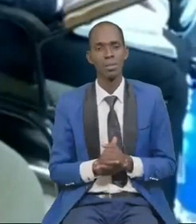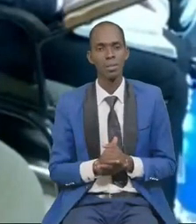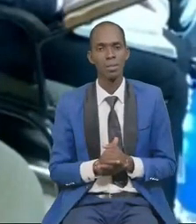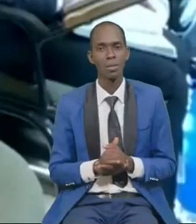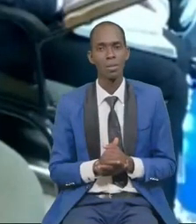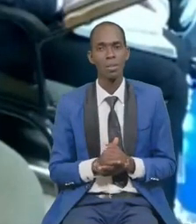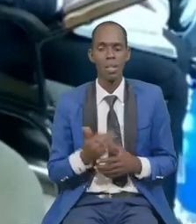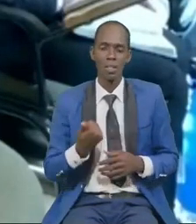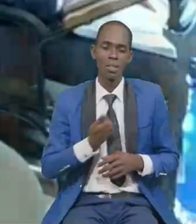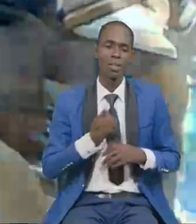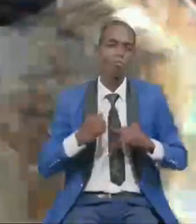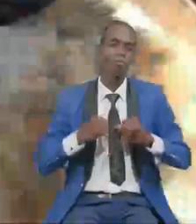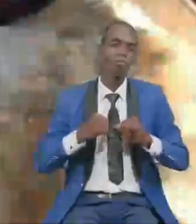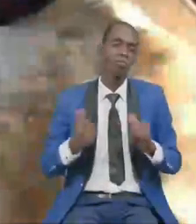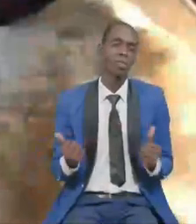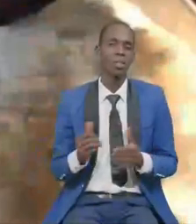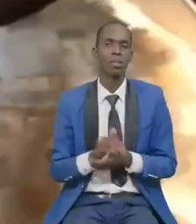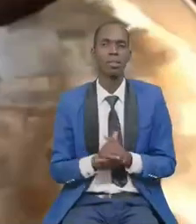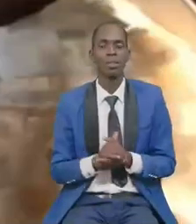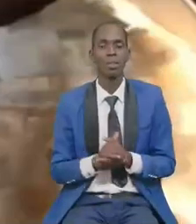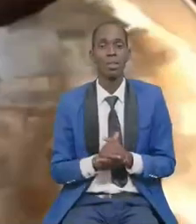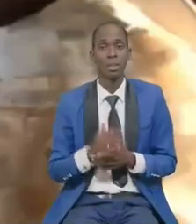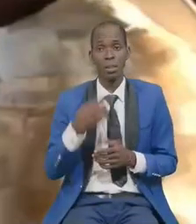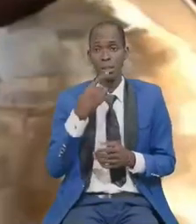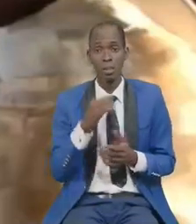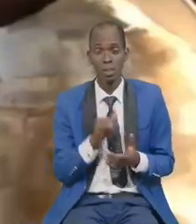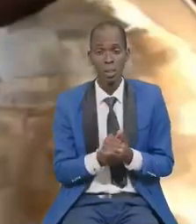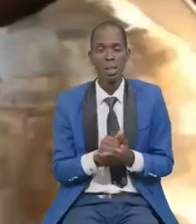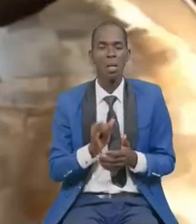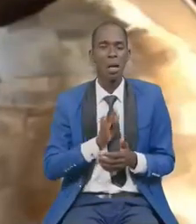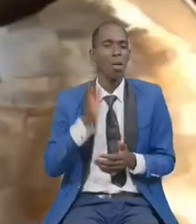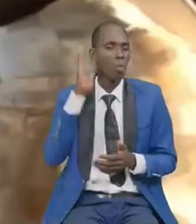Renoncement de soi. Il dit, oh, je serais devenu chrétien.